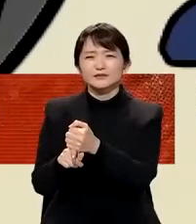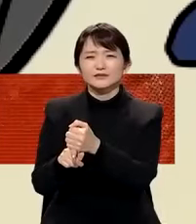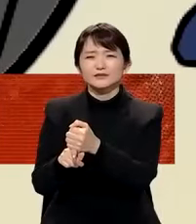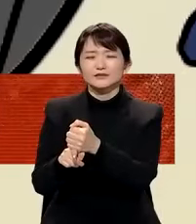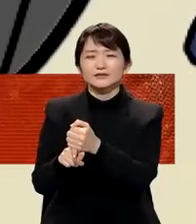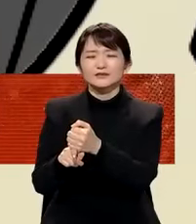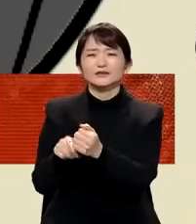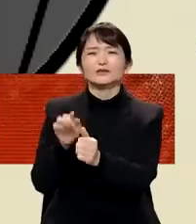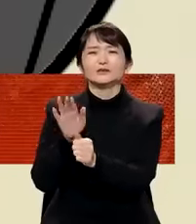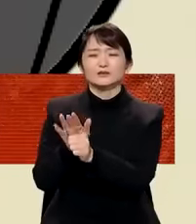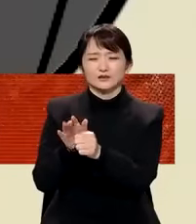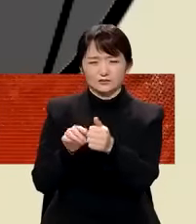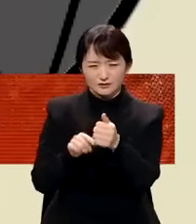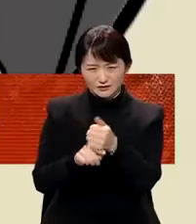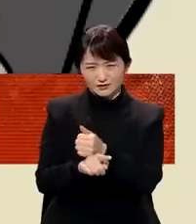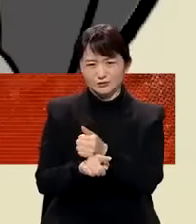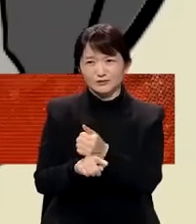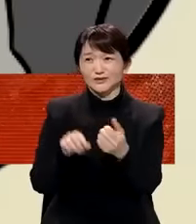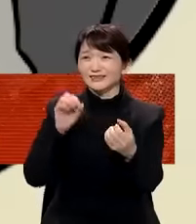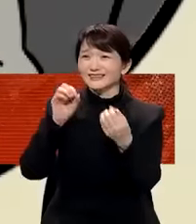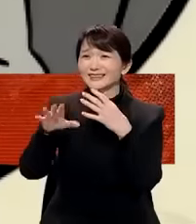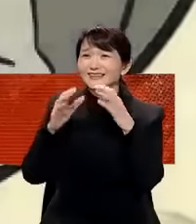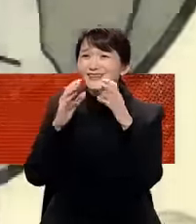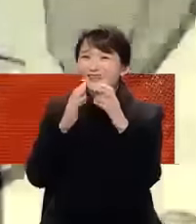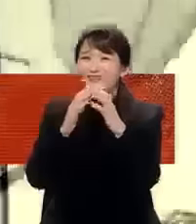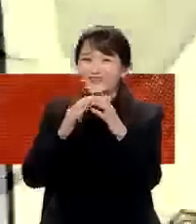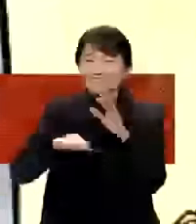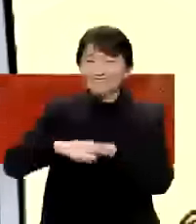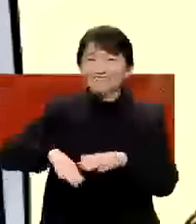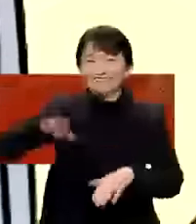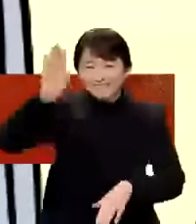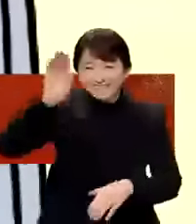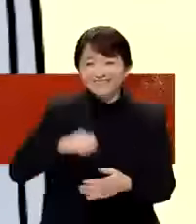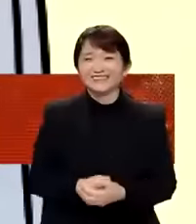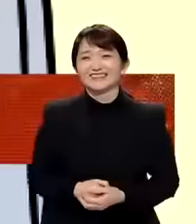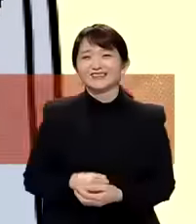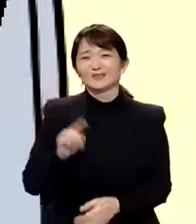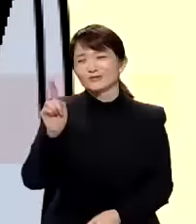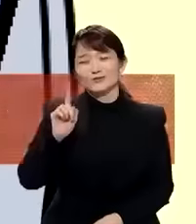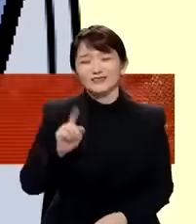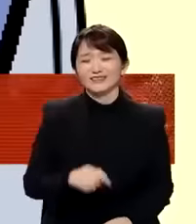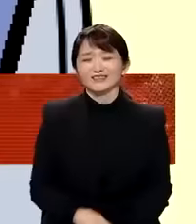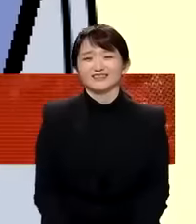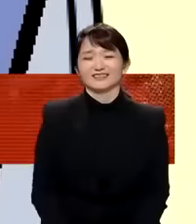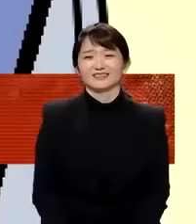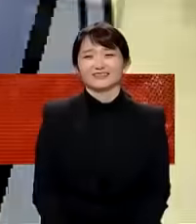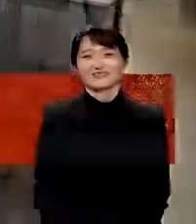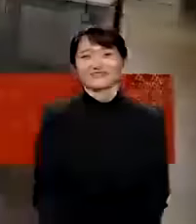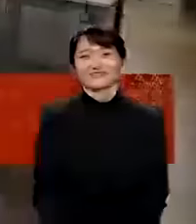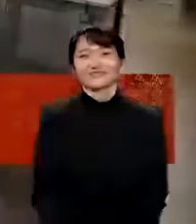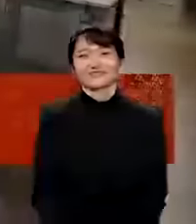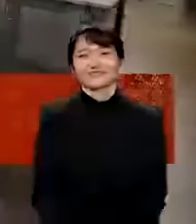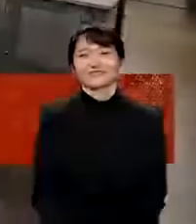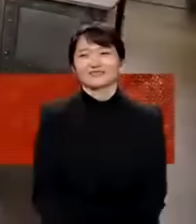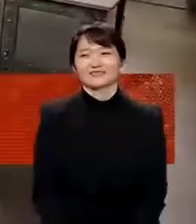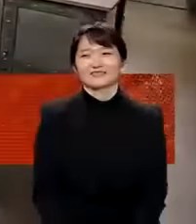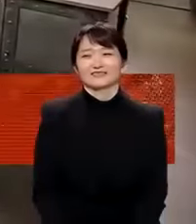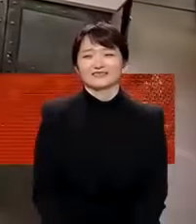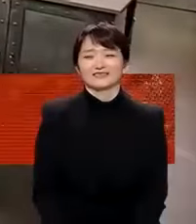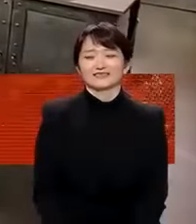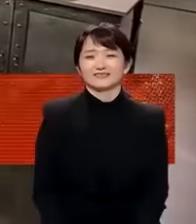취지에서이 오를 들었습니다 아 무슨 말인지 진짜 이해가 아무튼 뭐 아무튼 x 결론 X 자